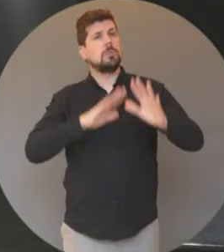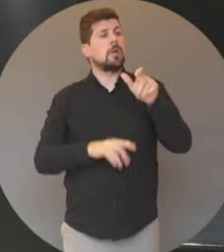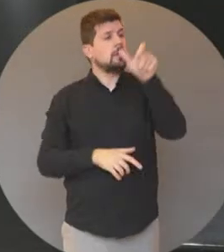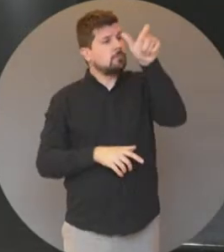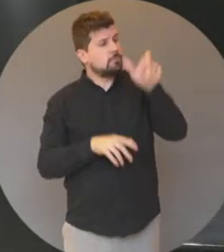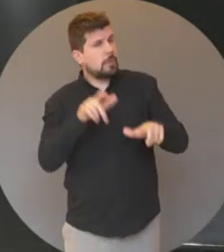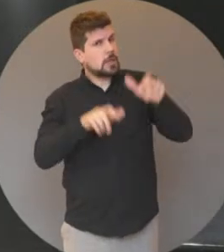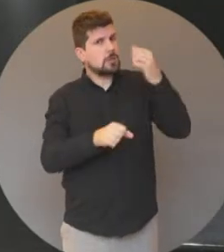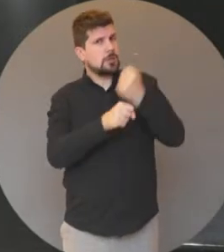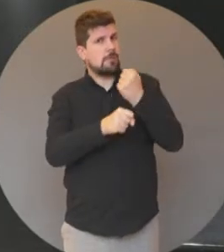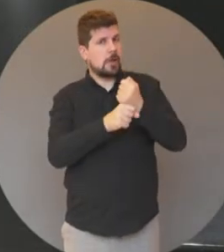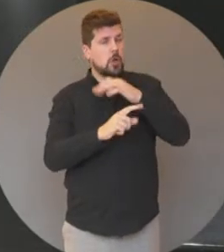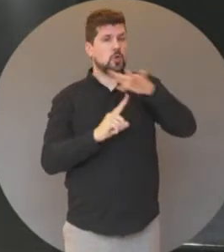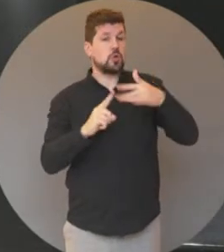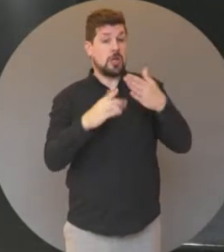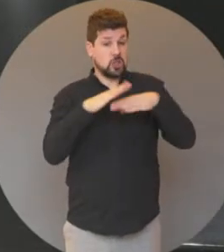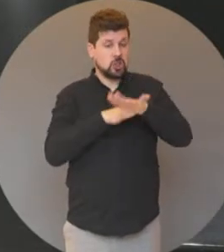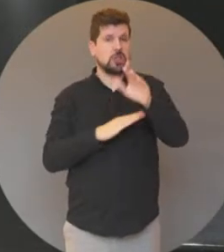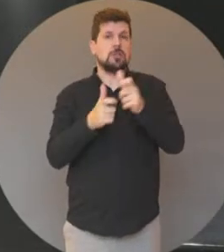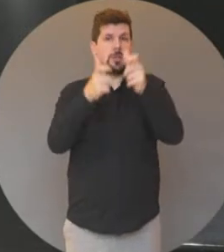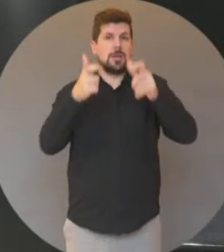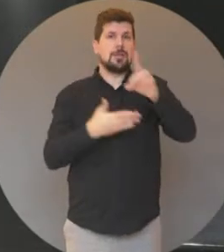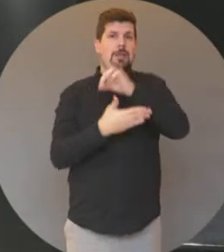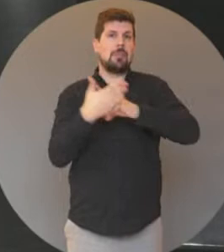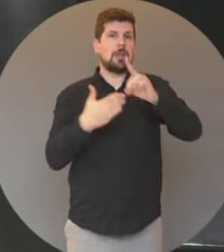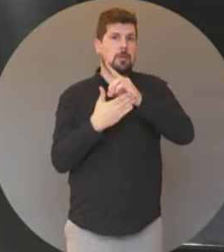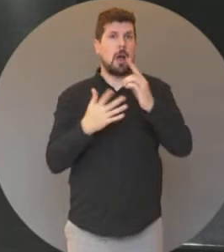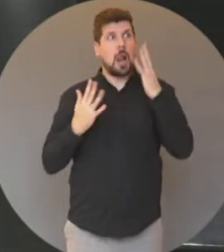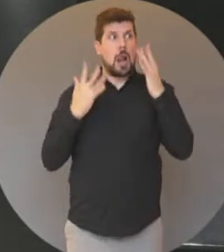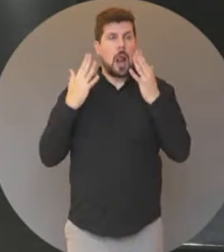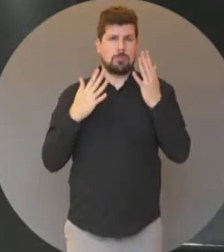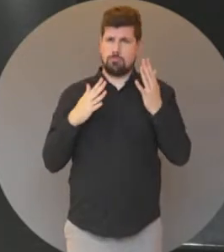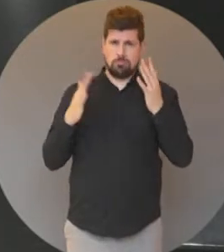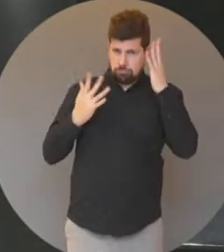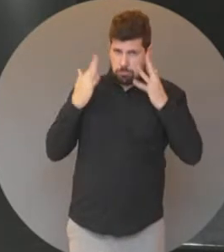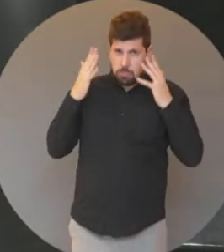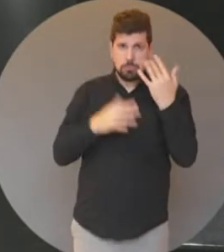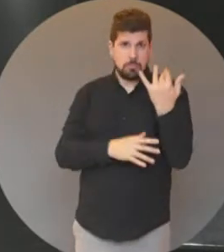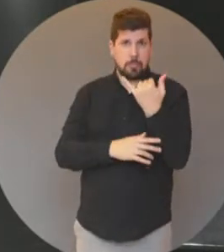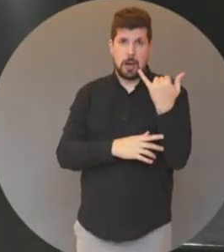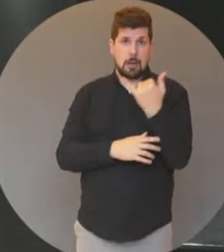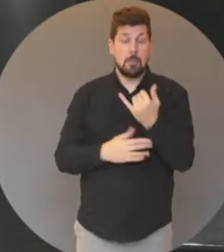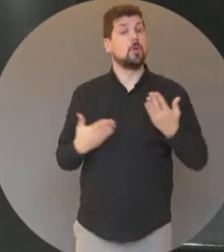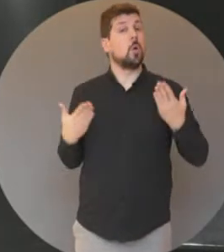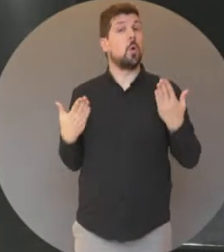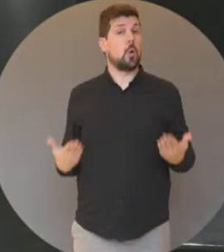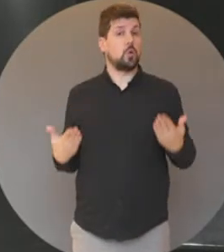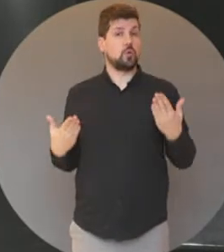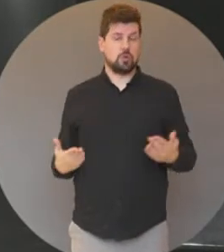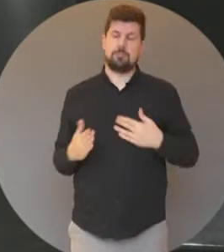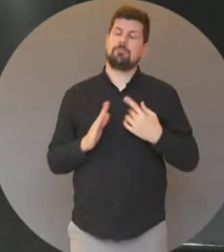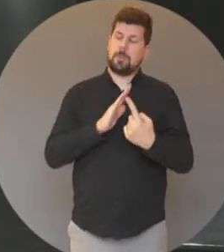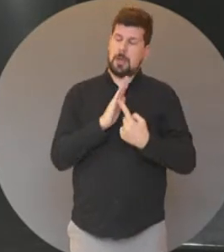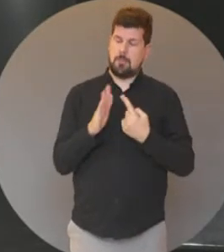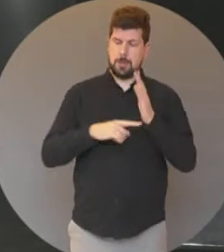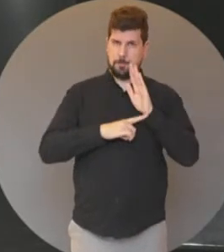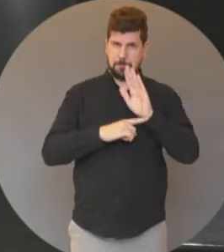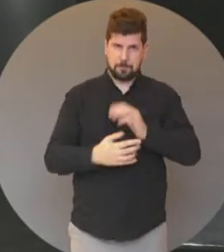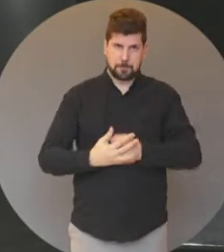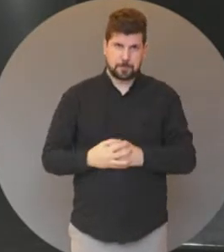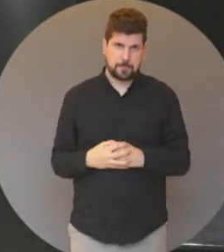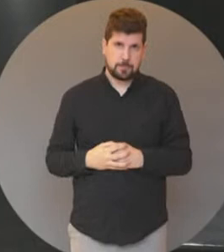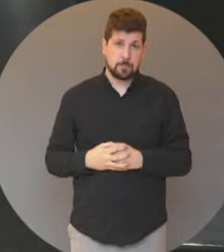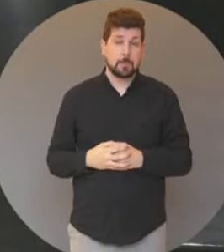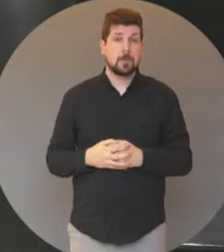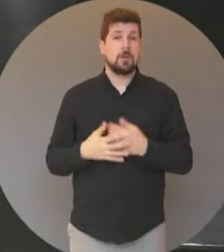sociaux du département ne vous inquiétez pas pour eux parce que alors aujourd'hui d'abord premièrement redire que si on souhaite que